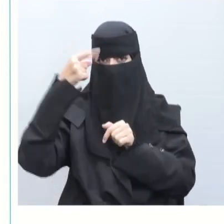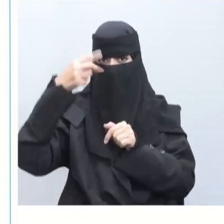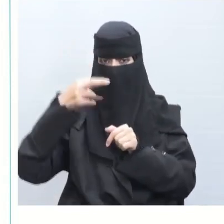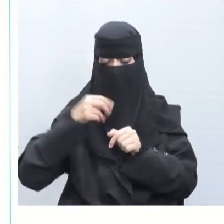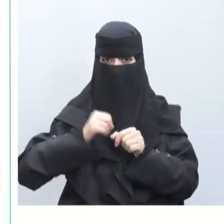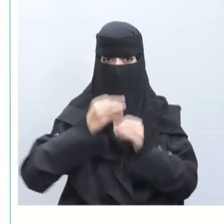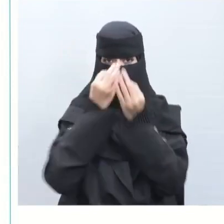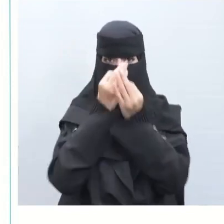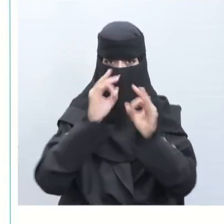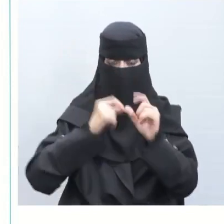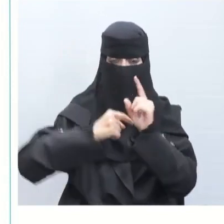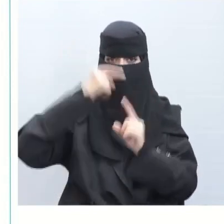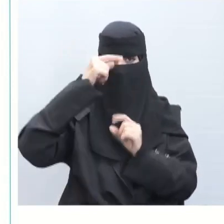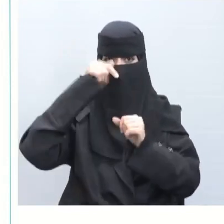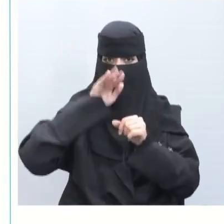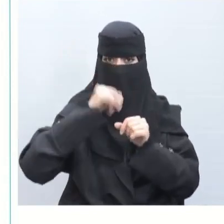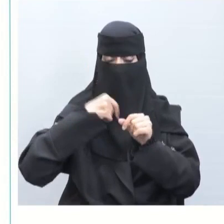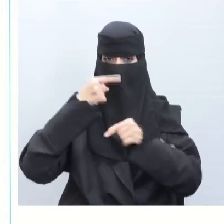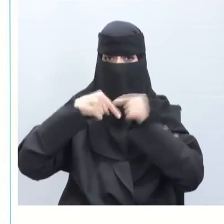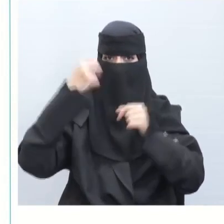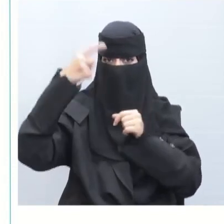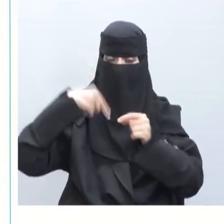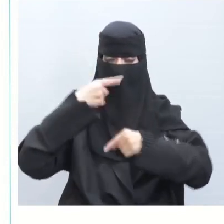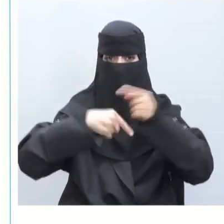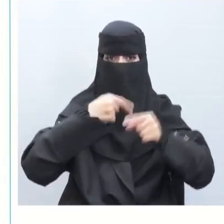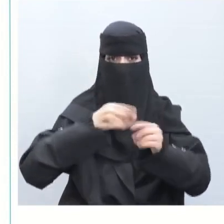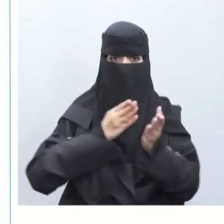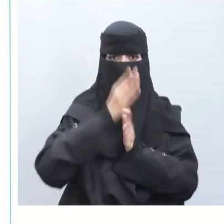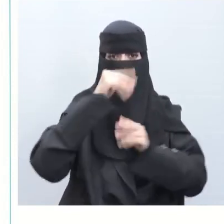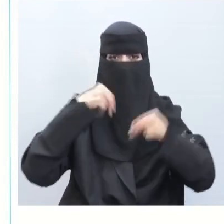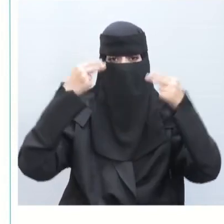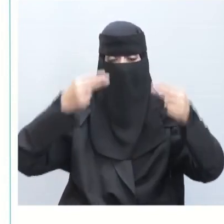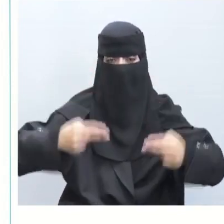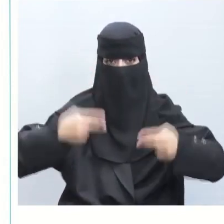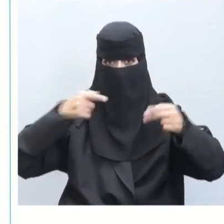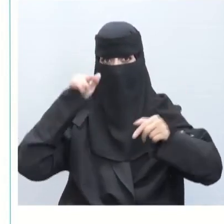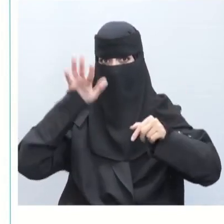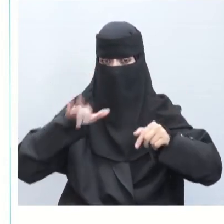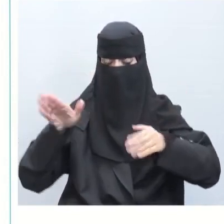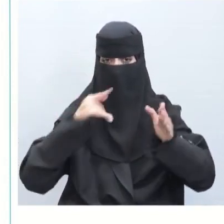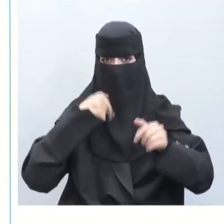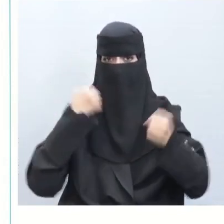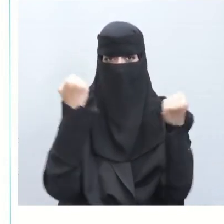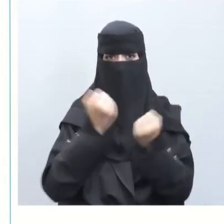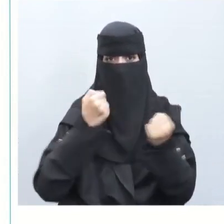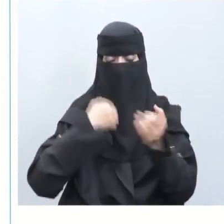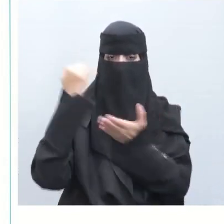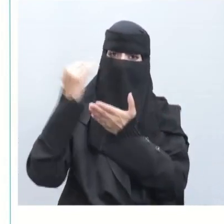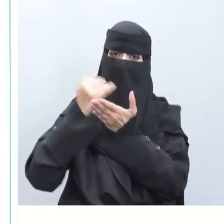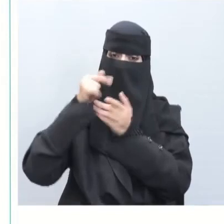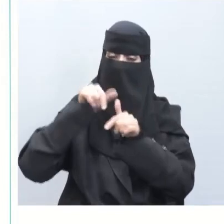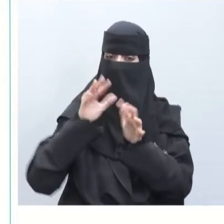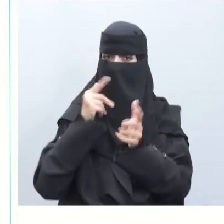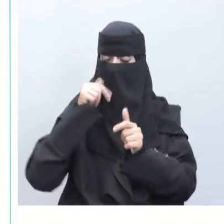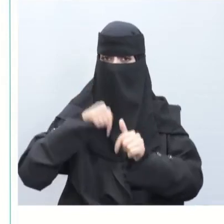الجوده وايضا معايير الاستدامه للفعاليات وايضا للانشطه الاقتصاديه كيف